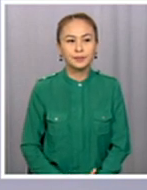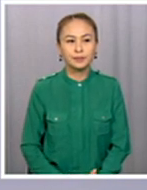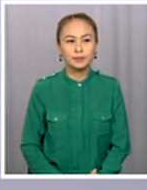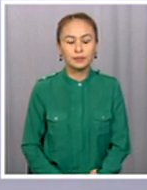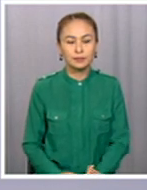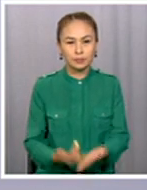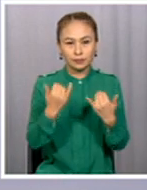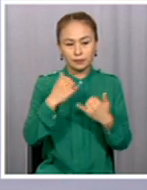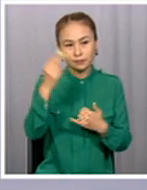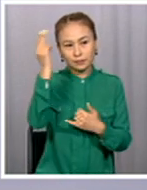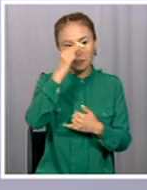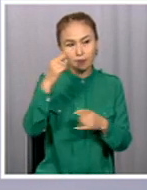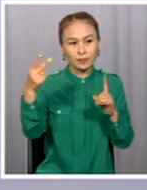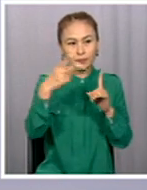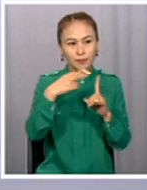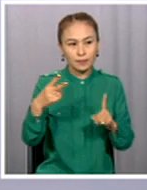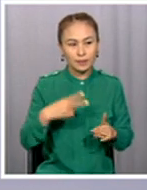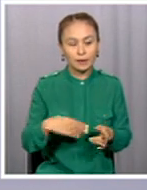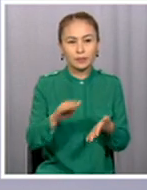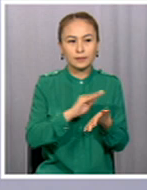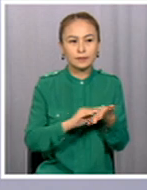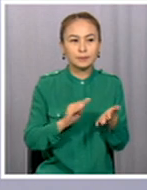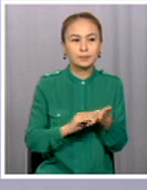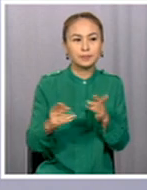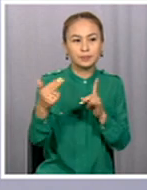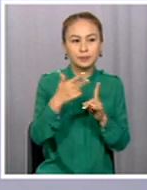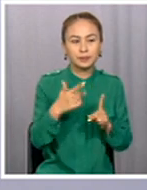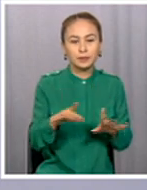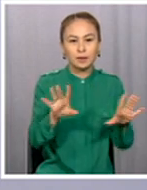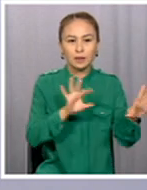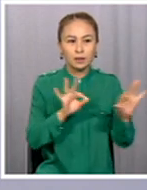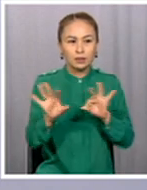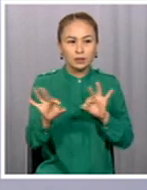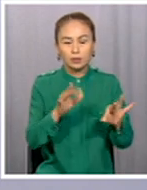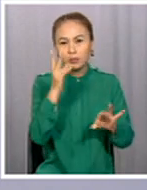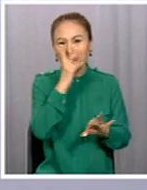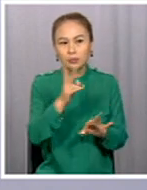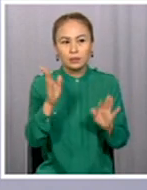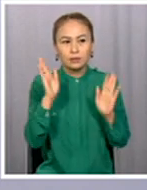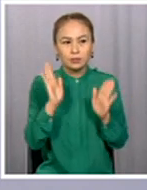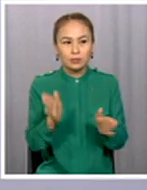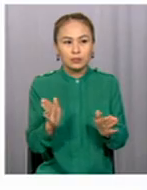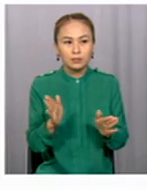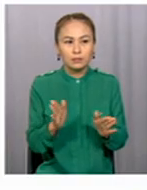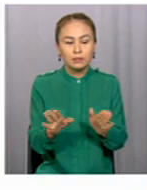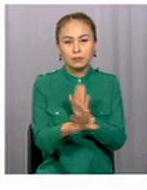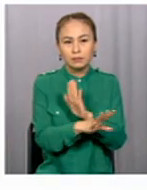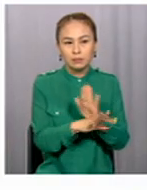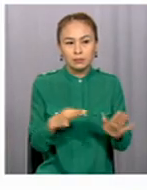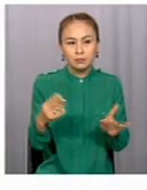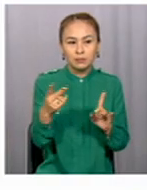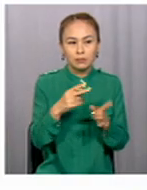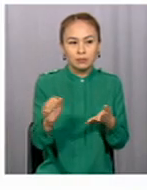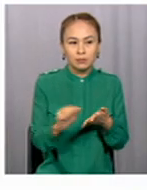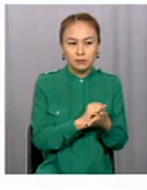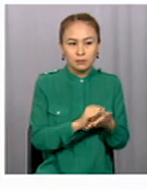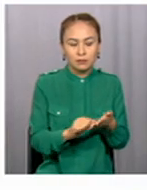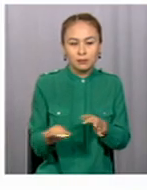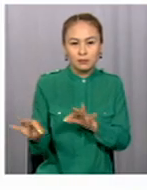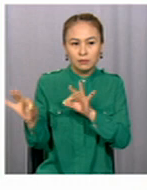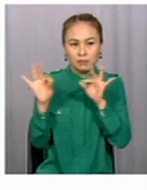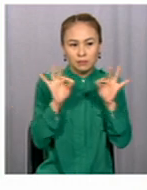Бүгінгі сабақта мәтіндік редакторда сөйлемдер теруді қарастырасың. Таңдалған мәтінді құжатқа қиып